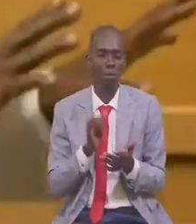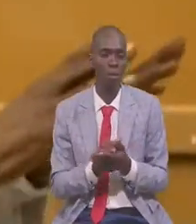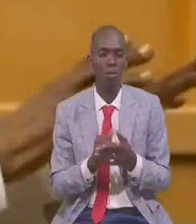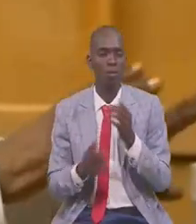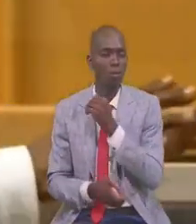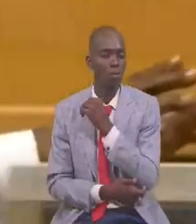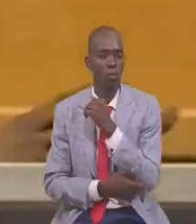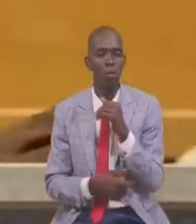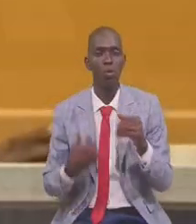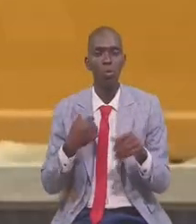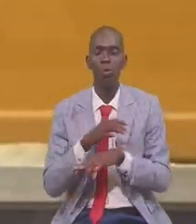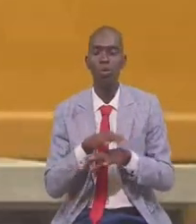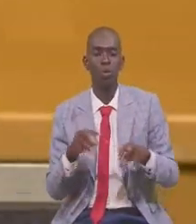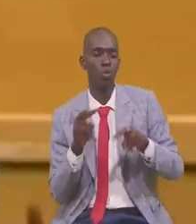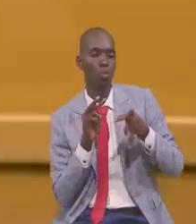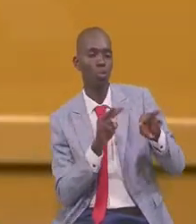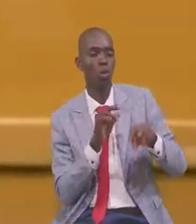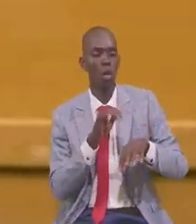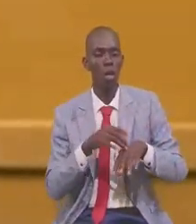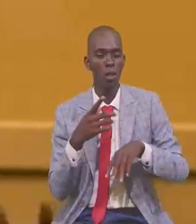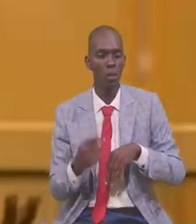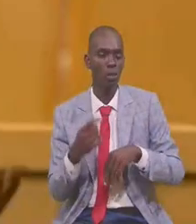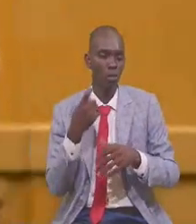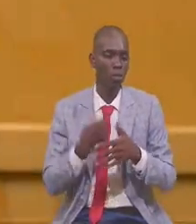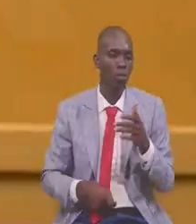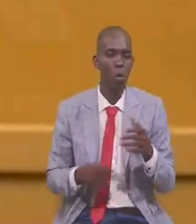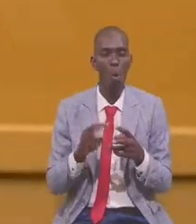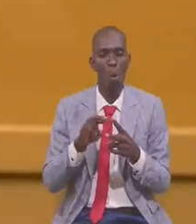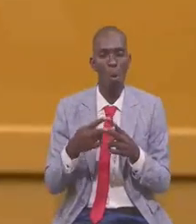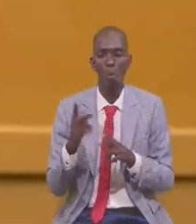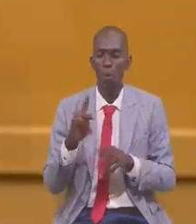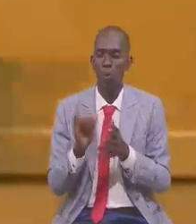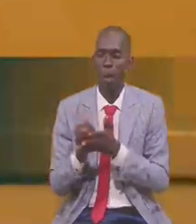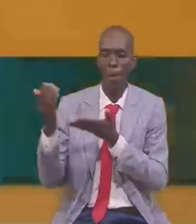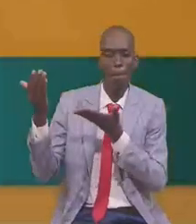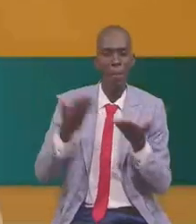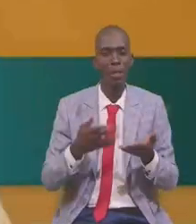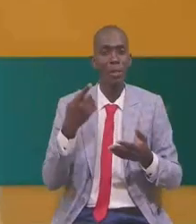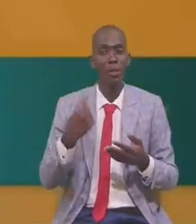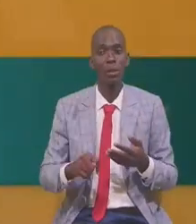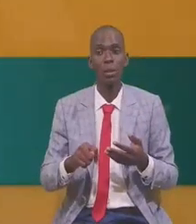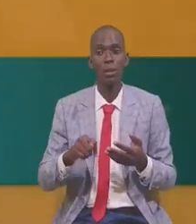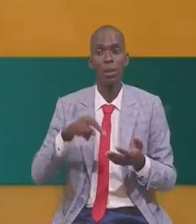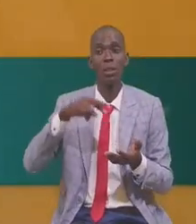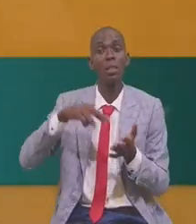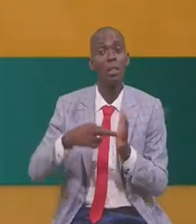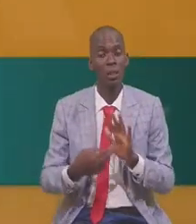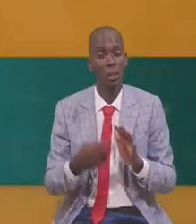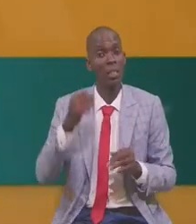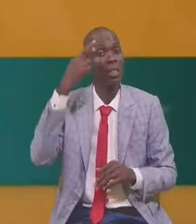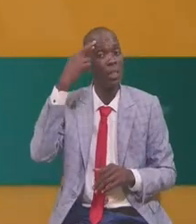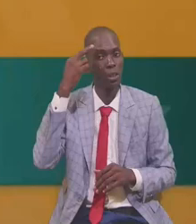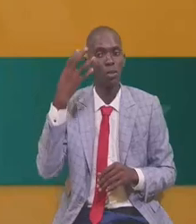regardons pas le coup, c'est-à-dire ceux-là qui sont cause de tentation, nous savons que je vais